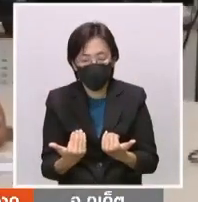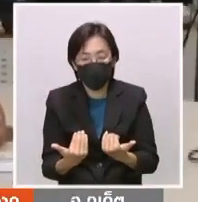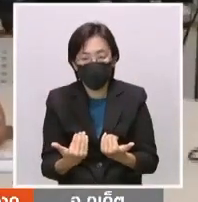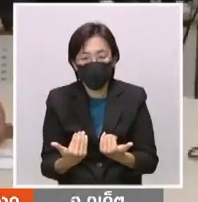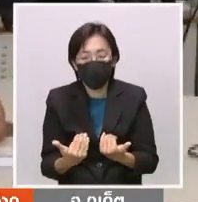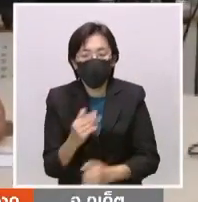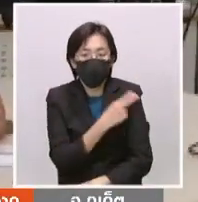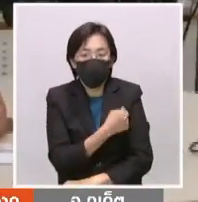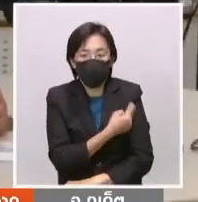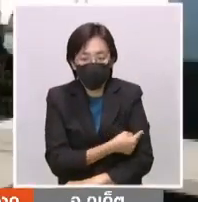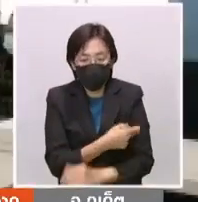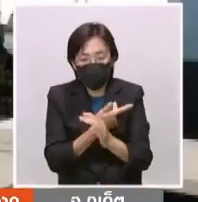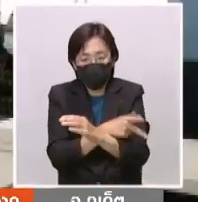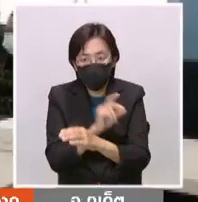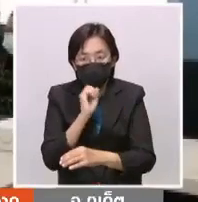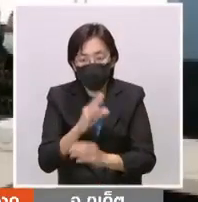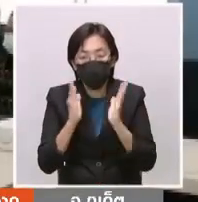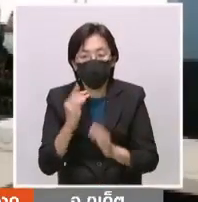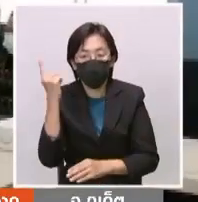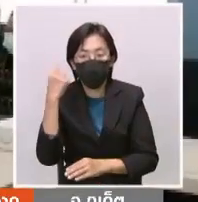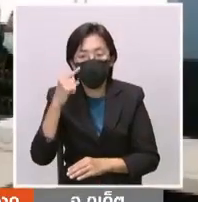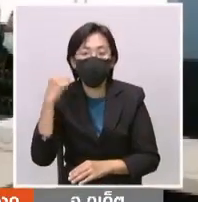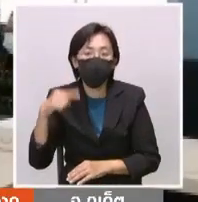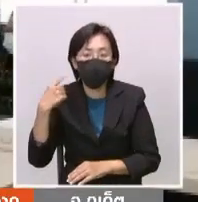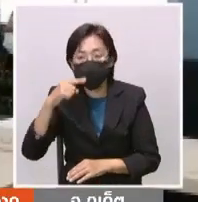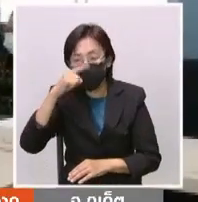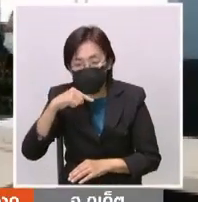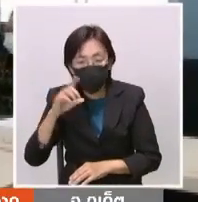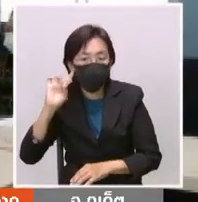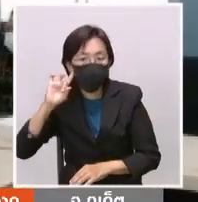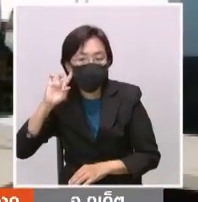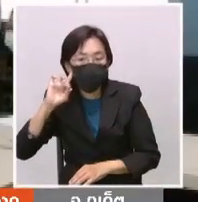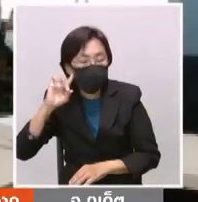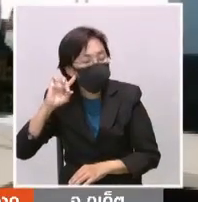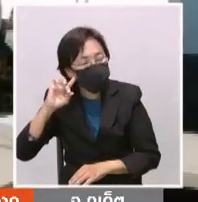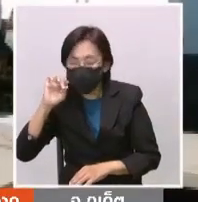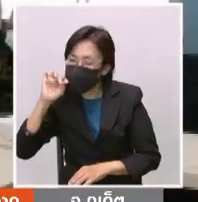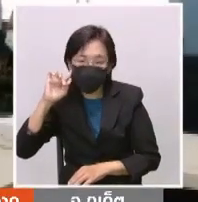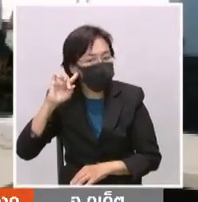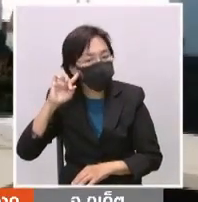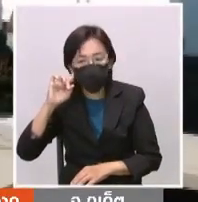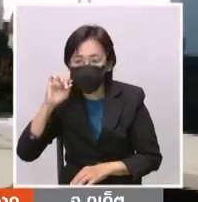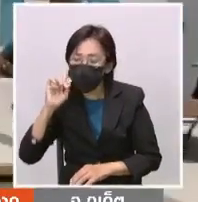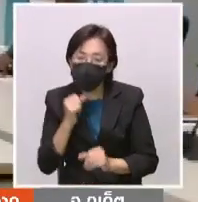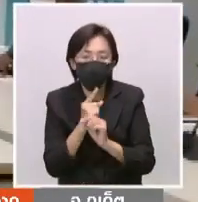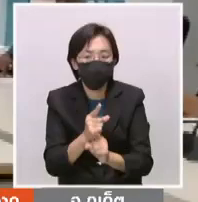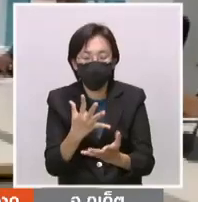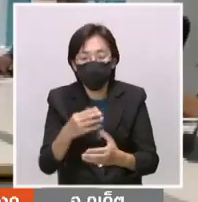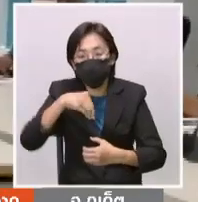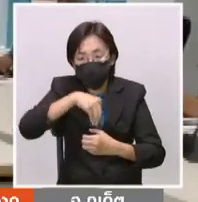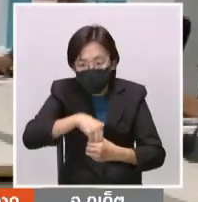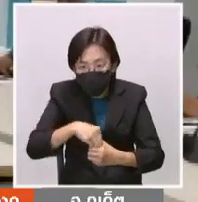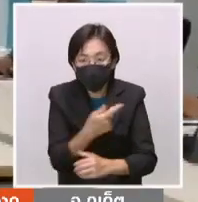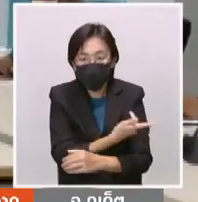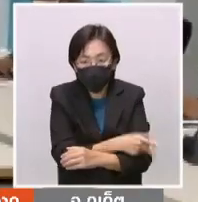านจากสาธารณสุขว่ามีนักท่องเที่ยวสาวชาวไทยฝ่าฝืนกฎของภูเก็ตแซนด์บ็อกซ์เข้าแล้วล่ะครับโดยเข้ามาอยู่ที่ภู